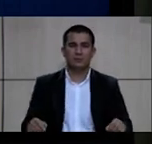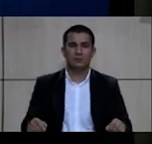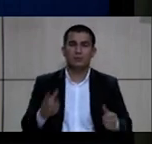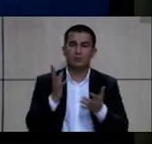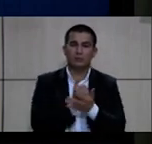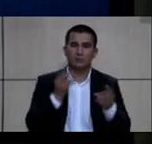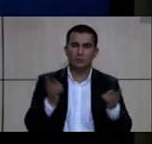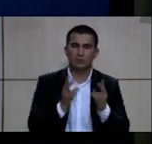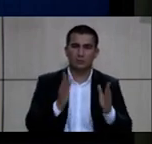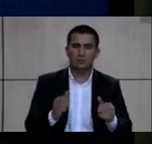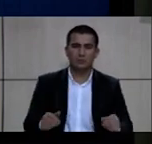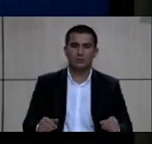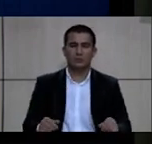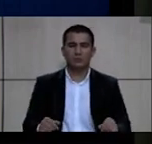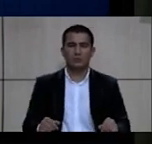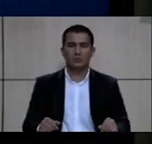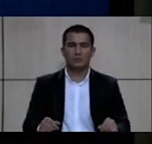topish kerak.